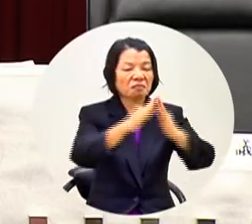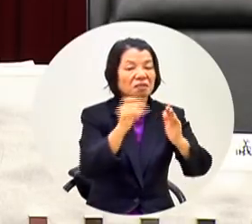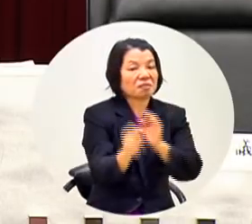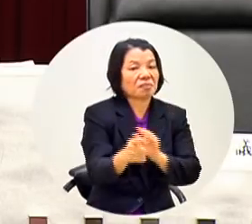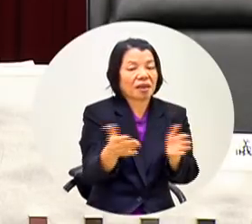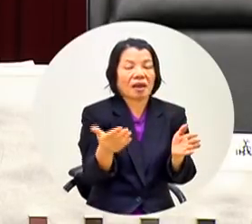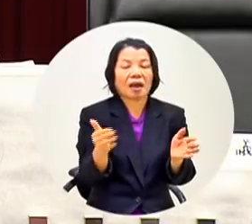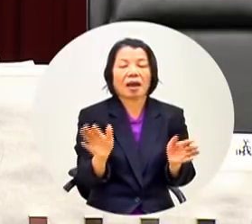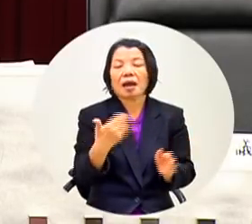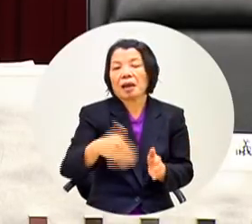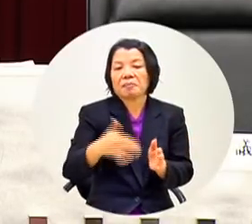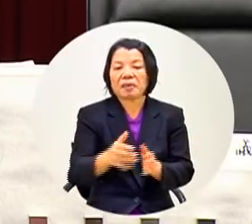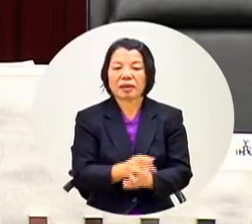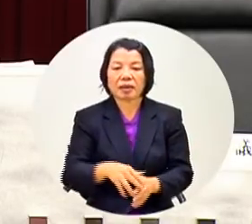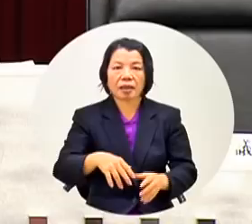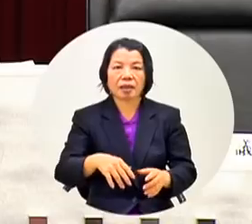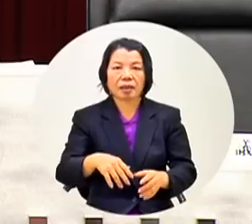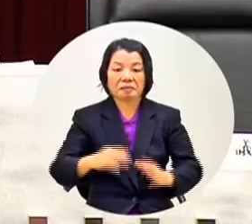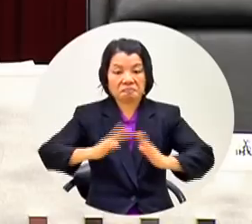吗？